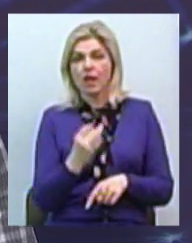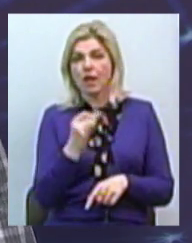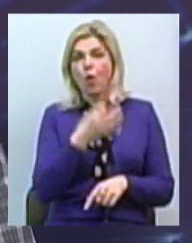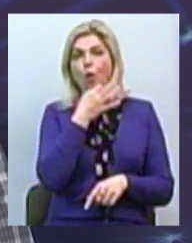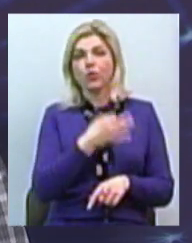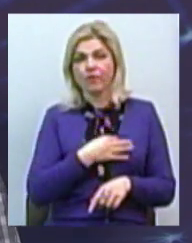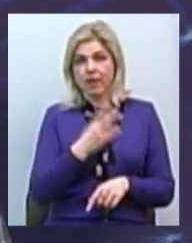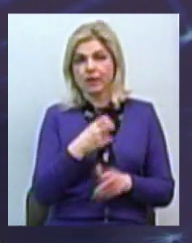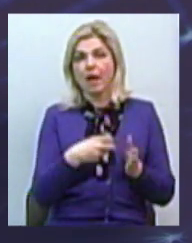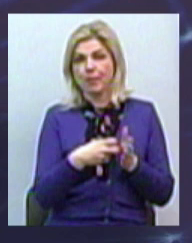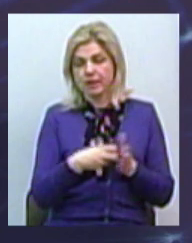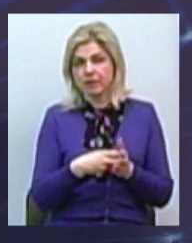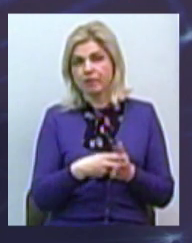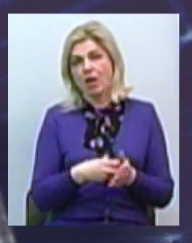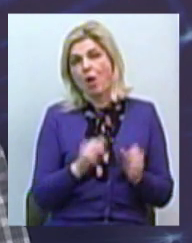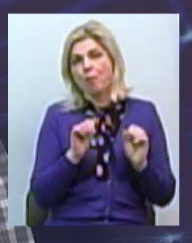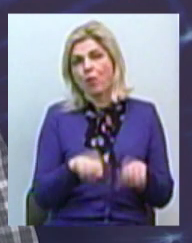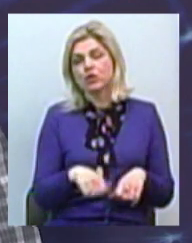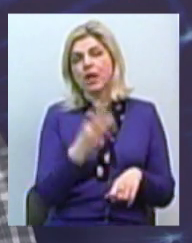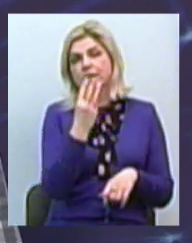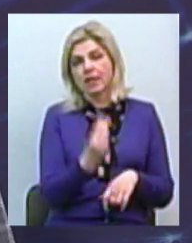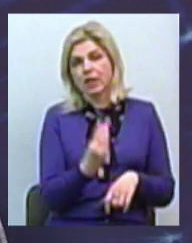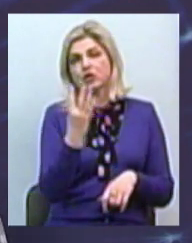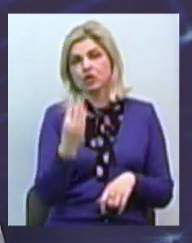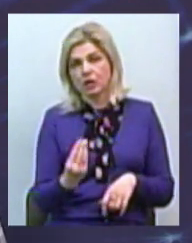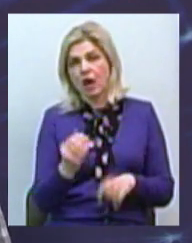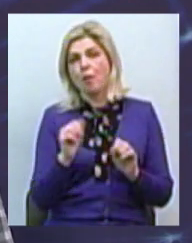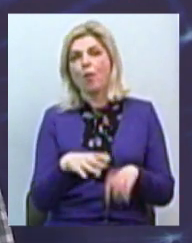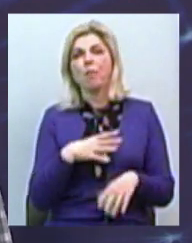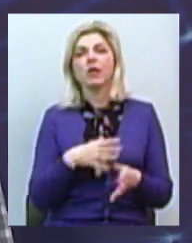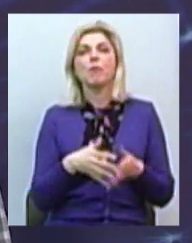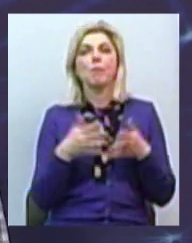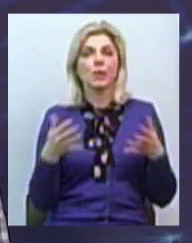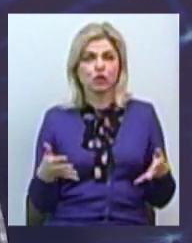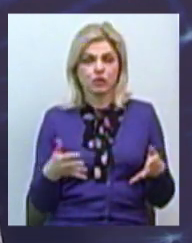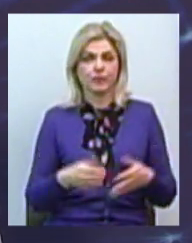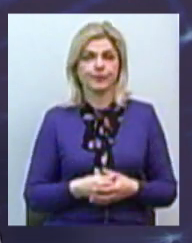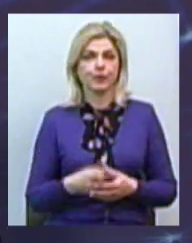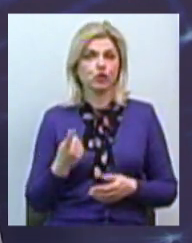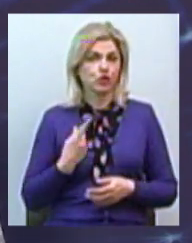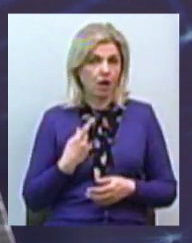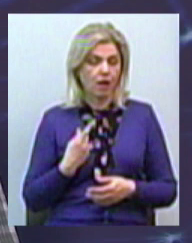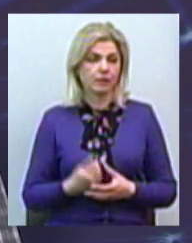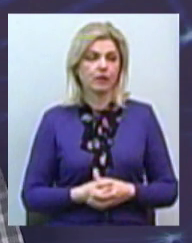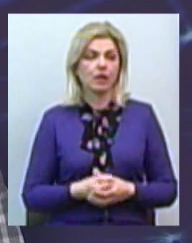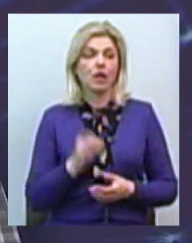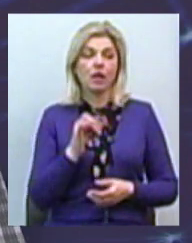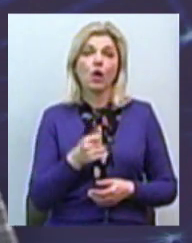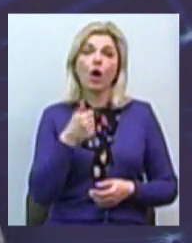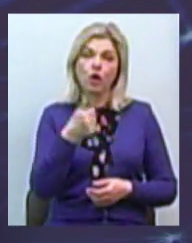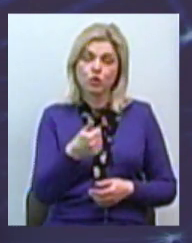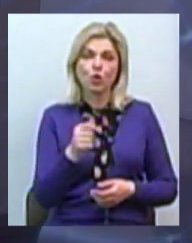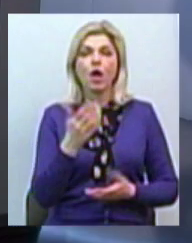ну, добре, якщо надходила десь за 3-4 дні, а можливо, ще й більше вони чекали. І добре було, якщо